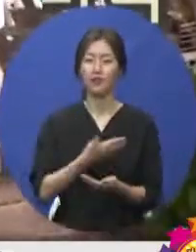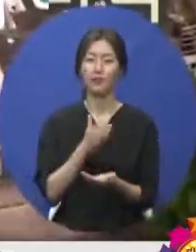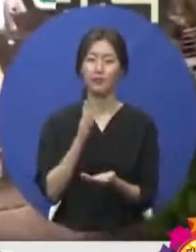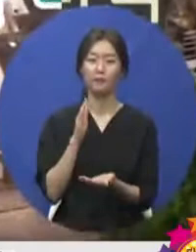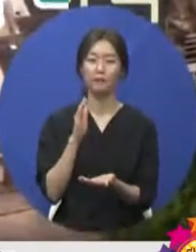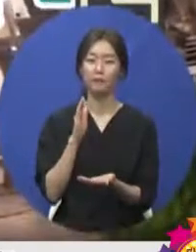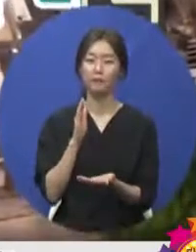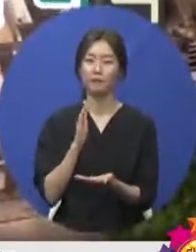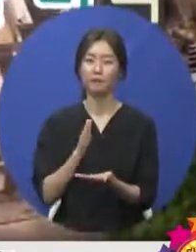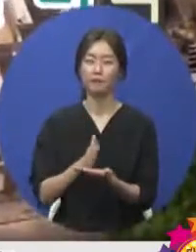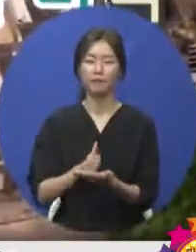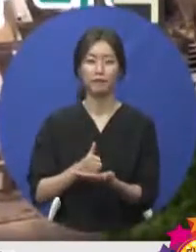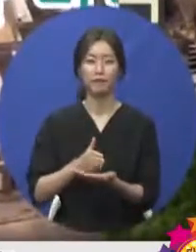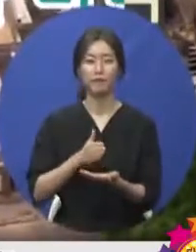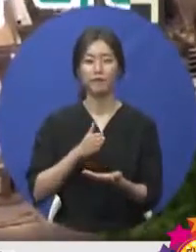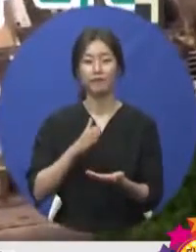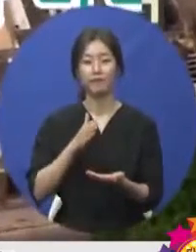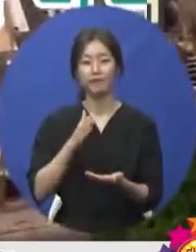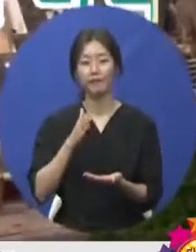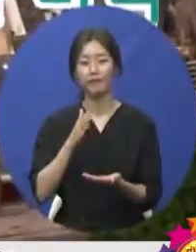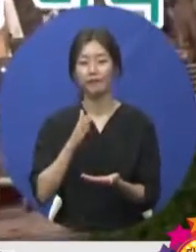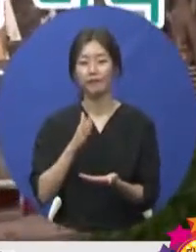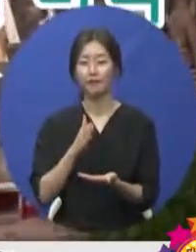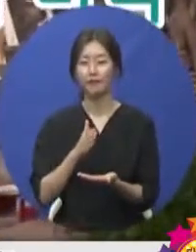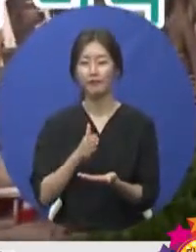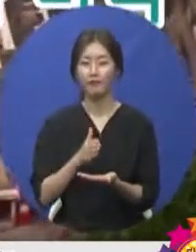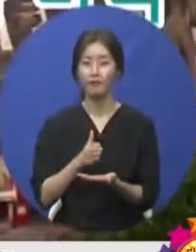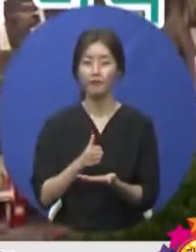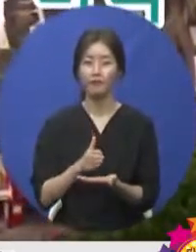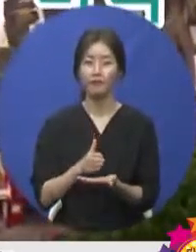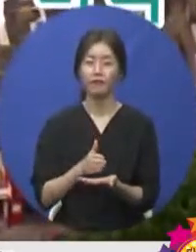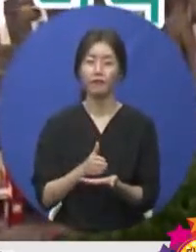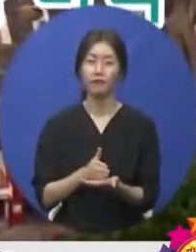묻지를 마라